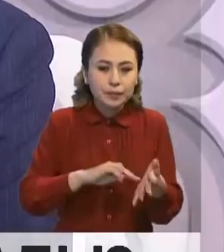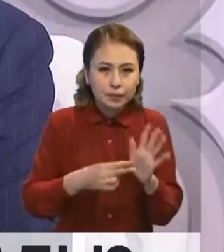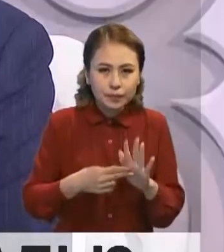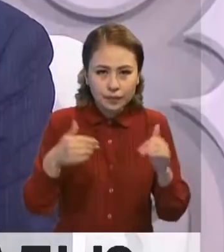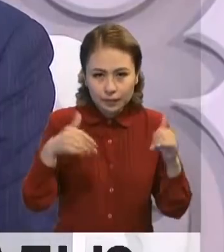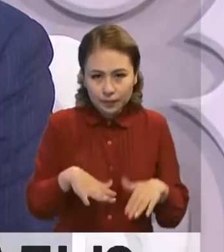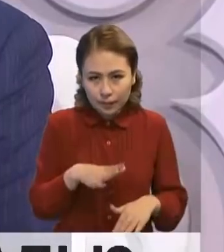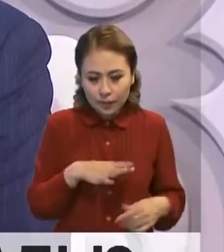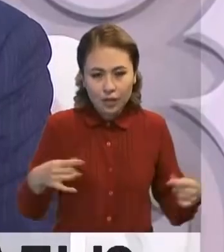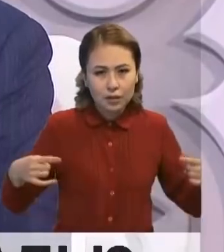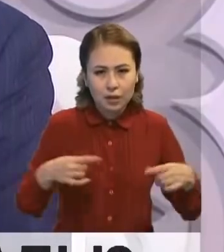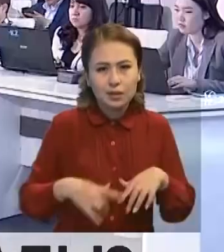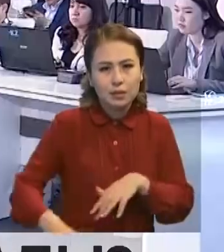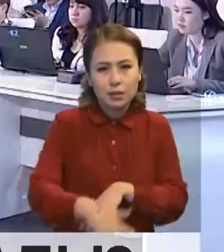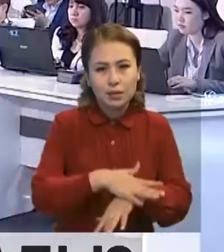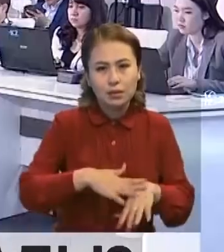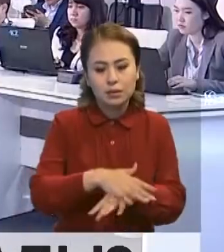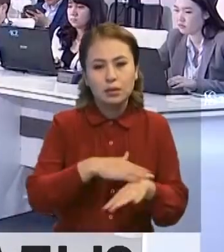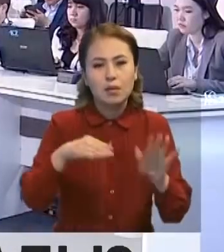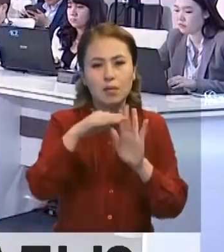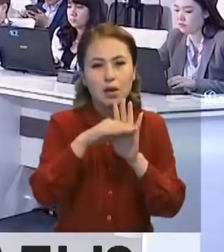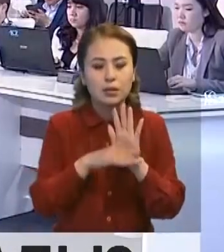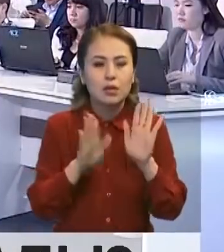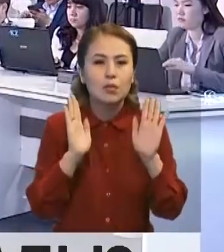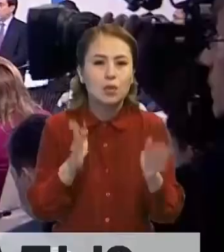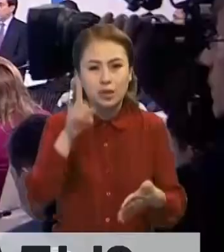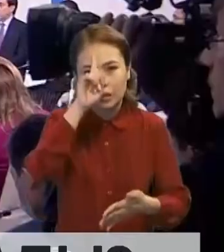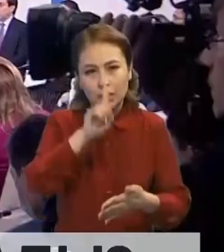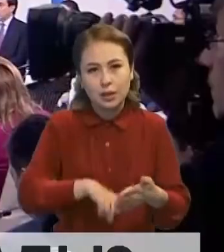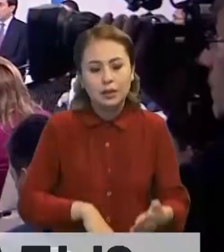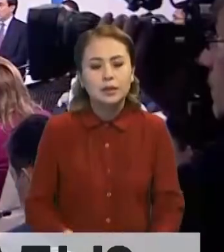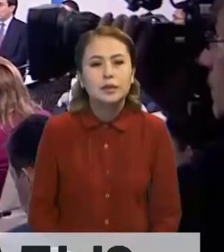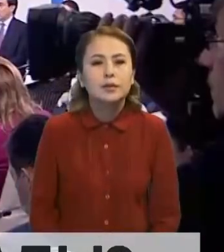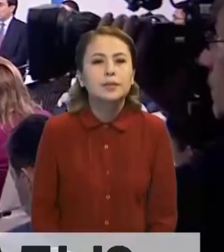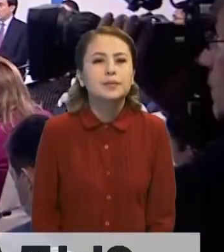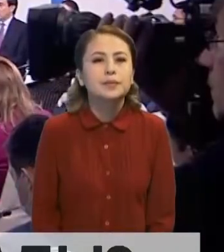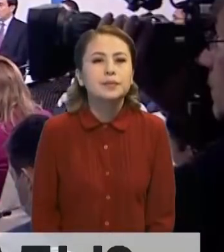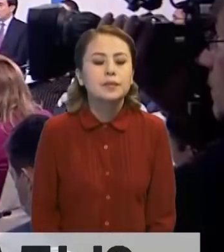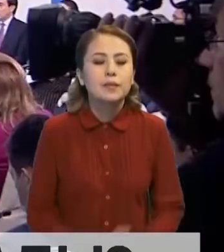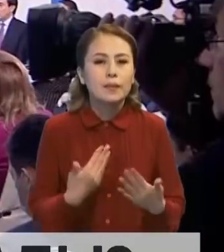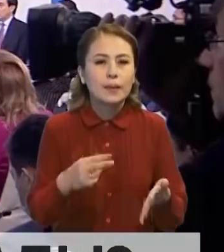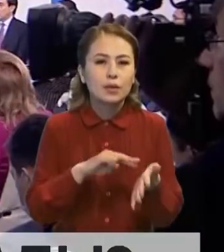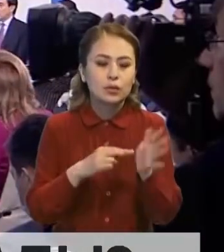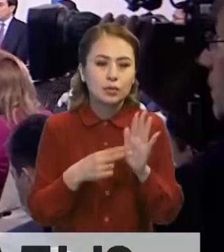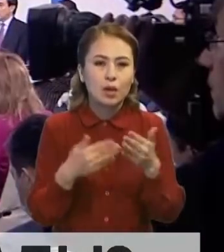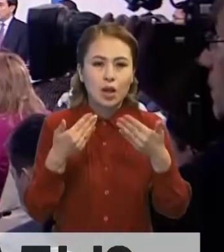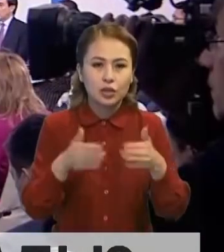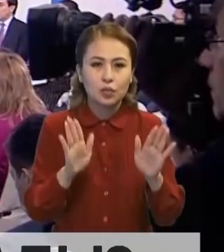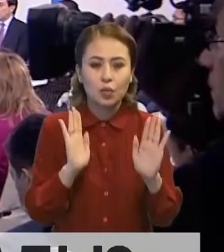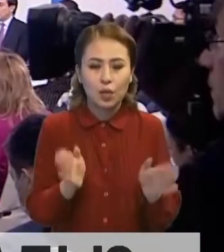Әрі ол нағыз халықтық бағдарлама болады деп сендірді. Бұл жоба ашық жоба. Ары қарай да бұл ашық